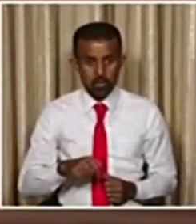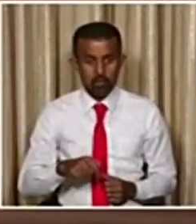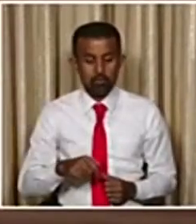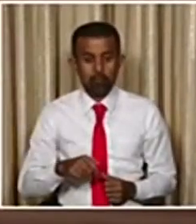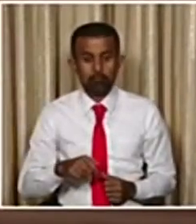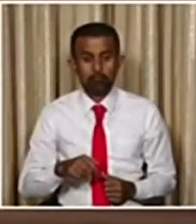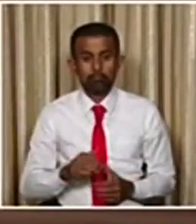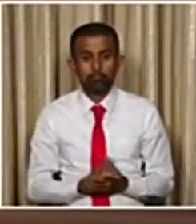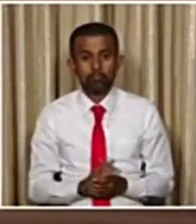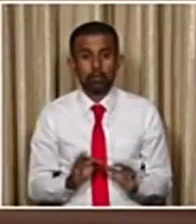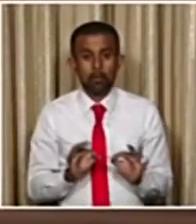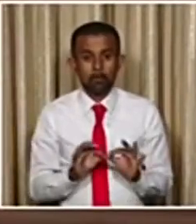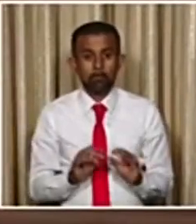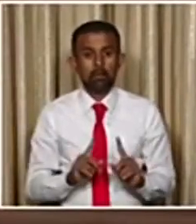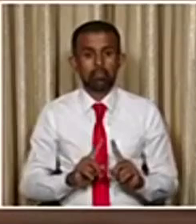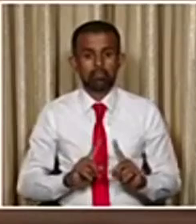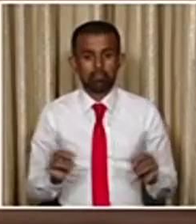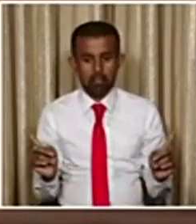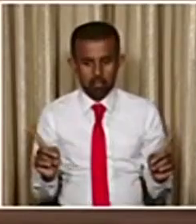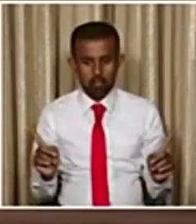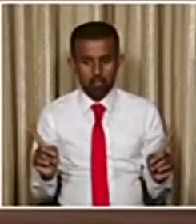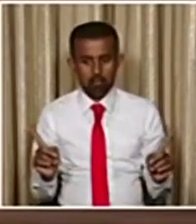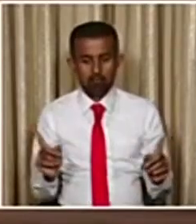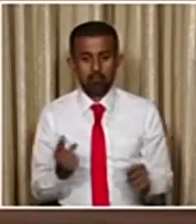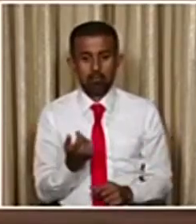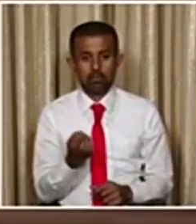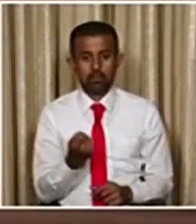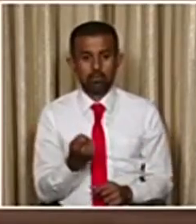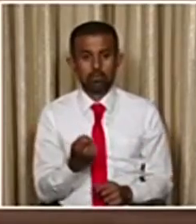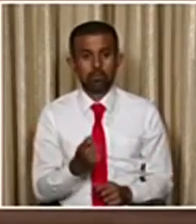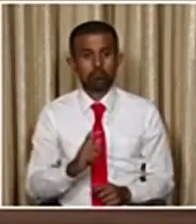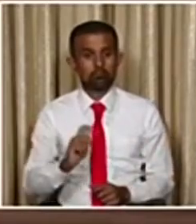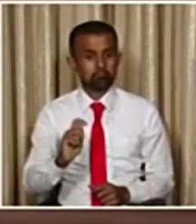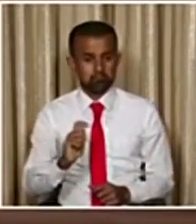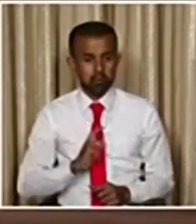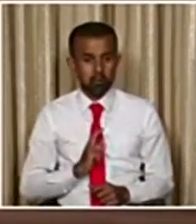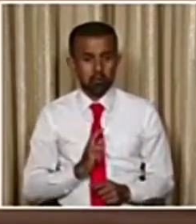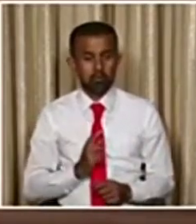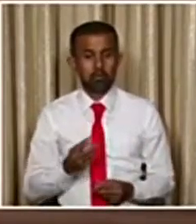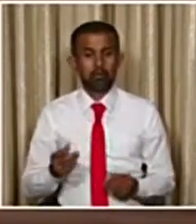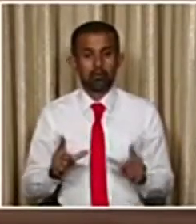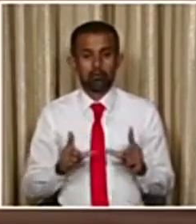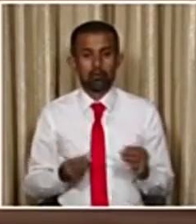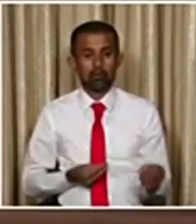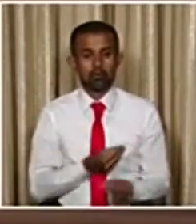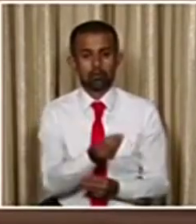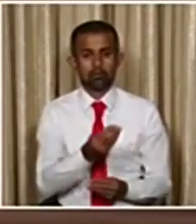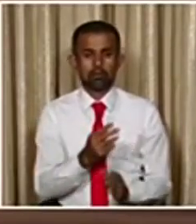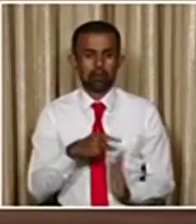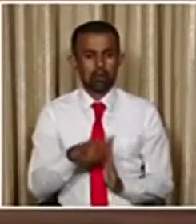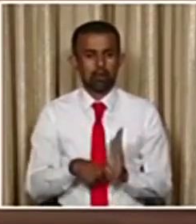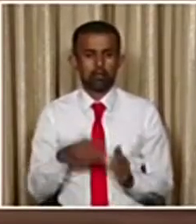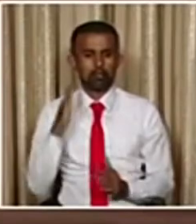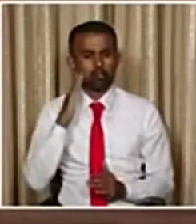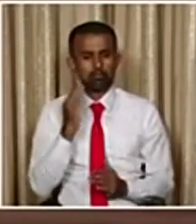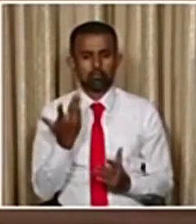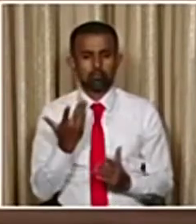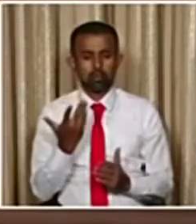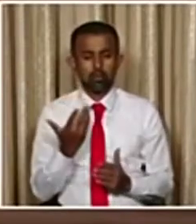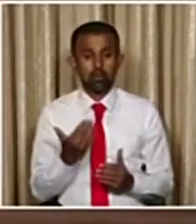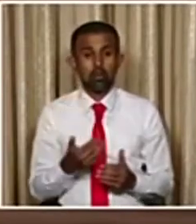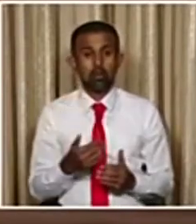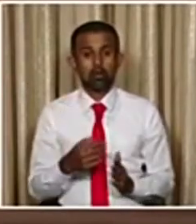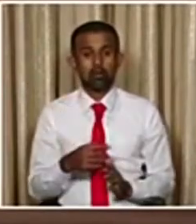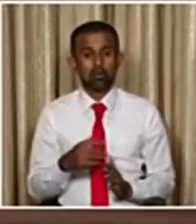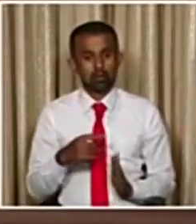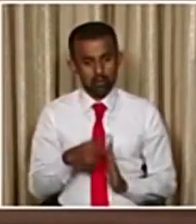අයට තමයි බිලියන 10ක් මුදලක් අය කරලා තමයි ඒව ලබලා දෙන්නේ. ඒක දේශීයවද විදේශීයවද කියලා නෑ, දේශීය